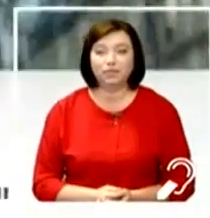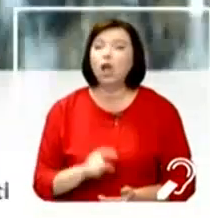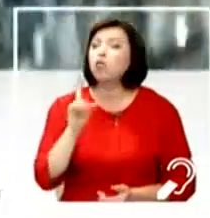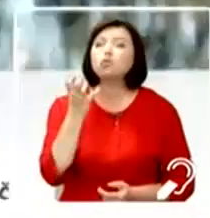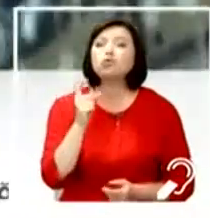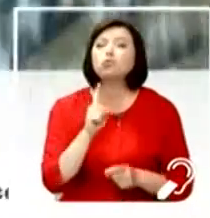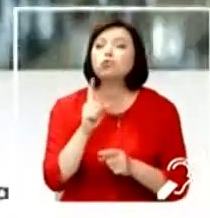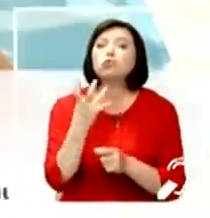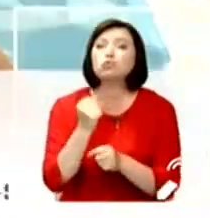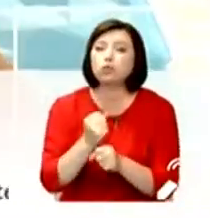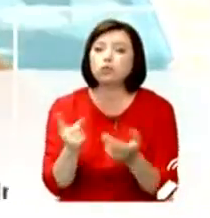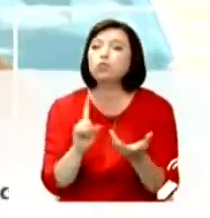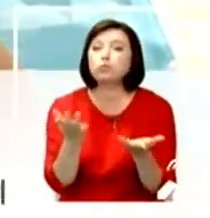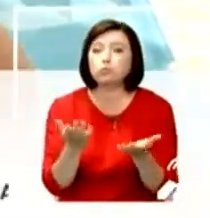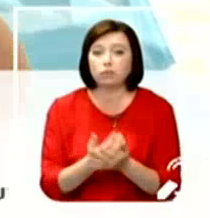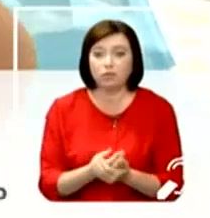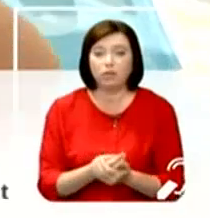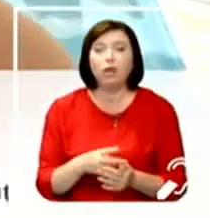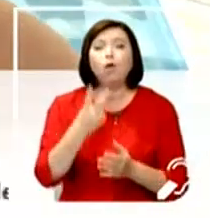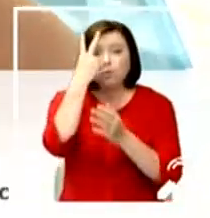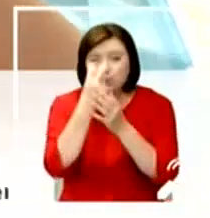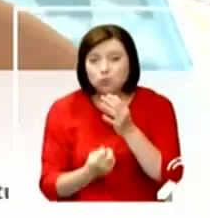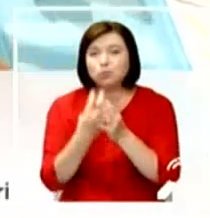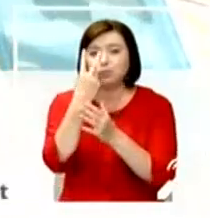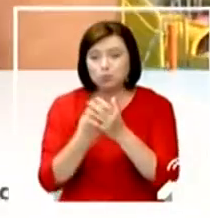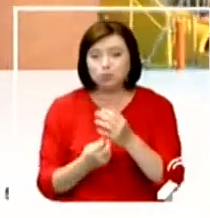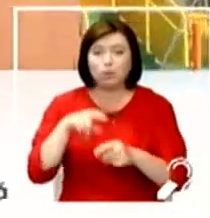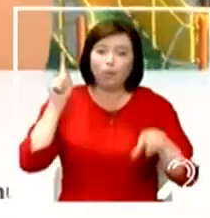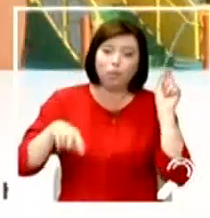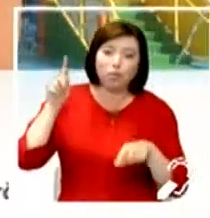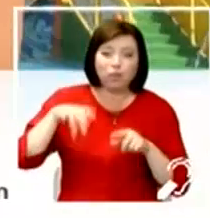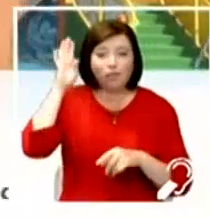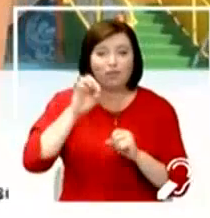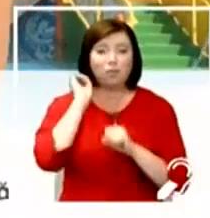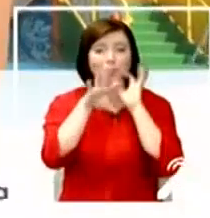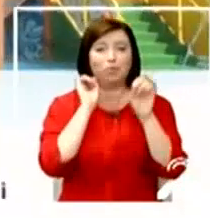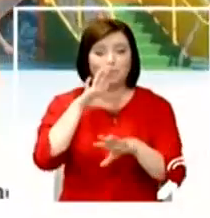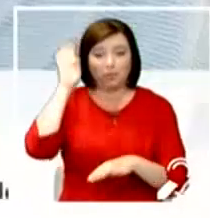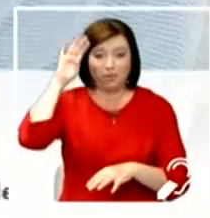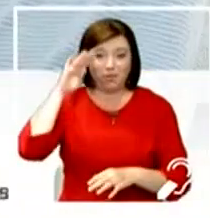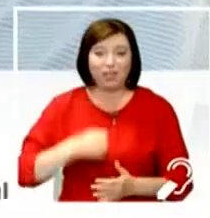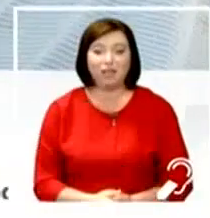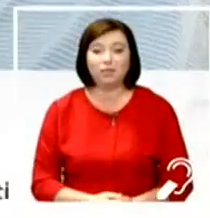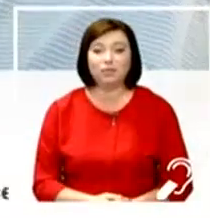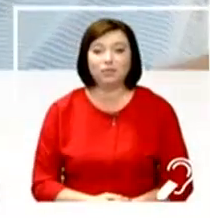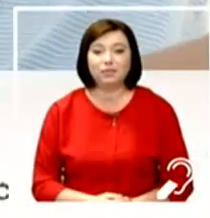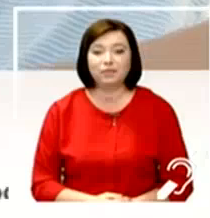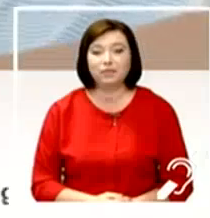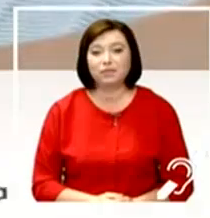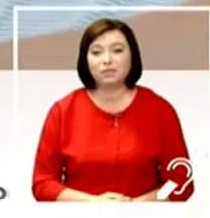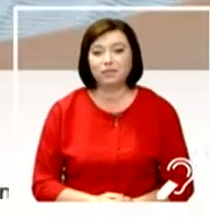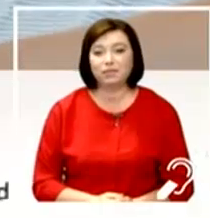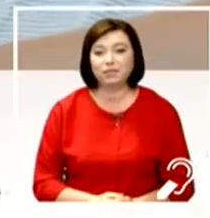mai faceți? Cum vă mai distrați? Ne scufundăm, ne bălăcim, ne stropim cu pistoalele cu apă. Mă rog